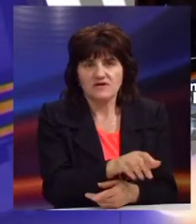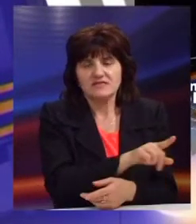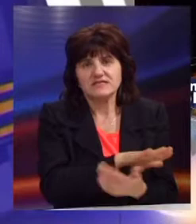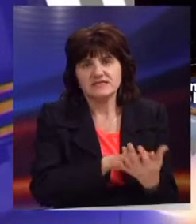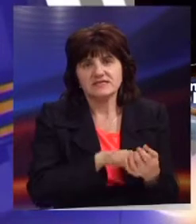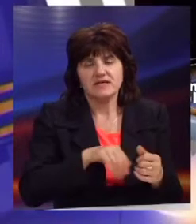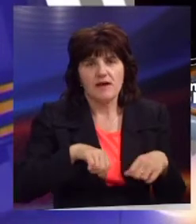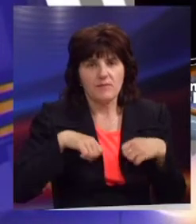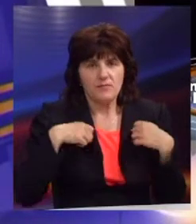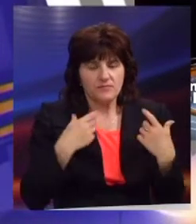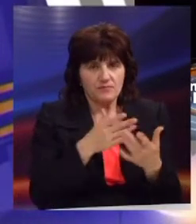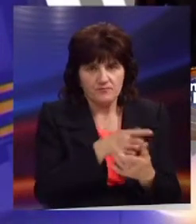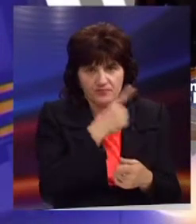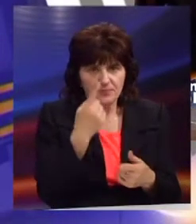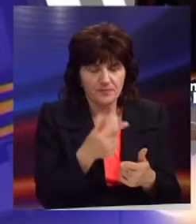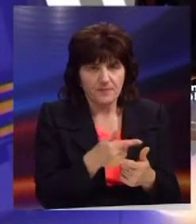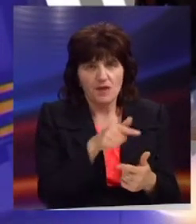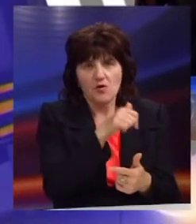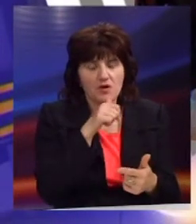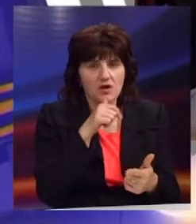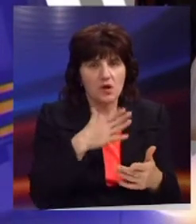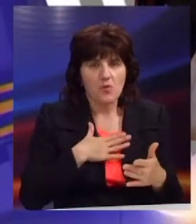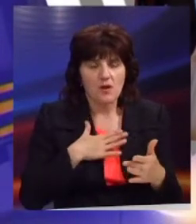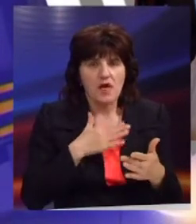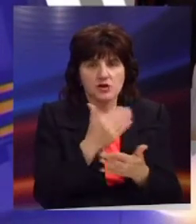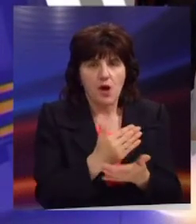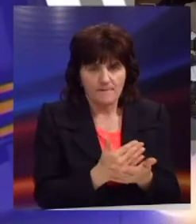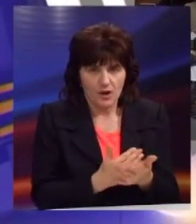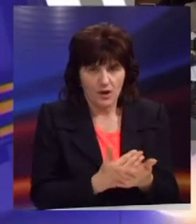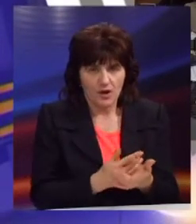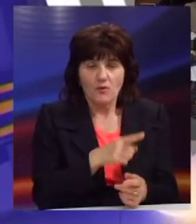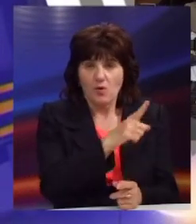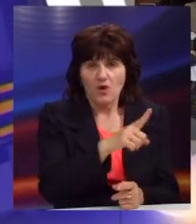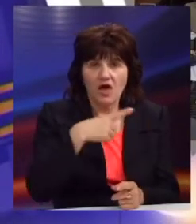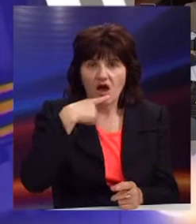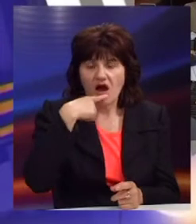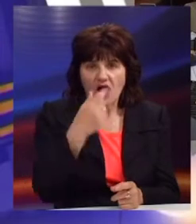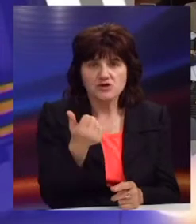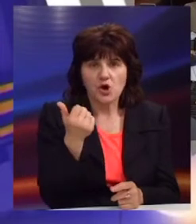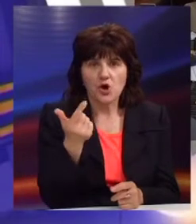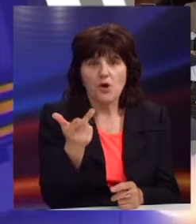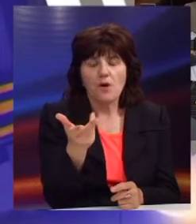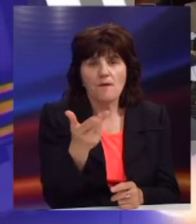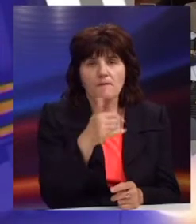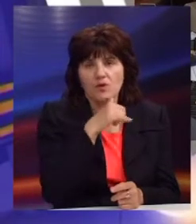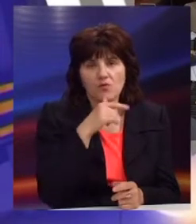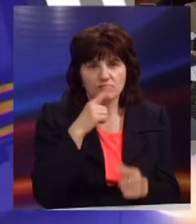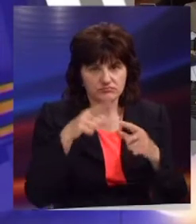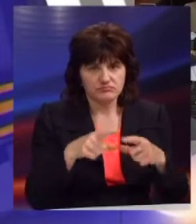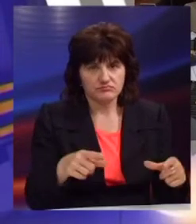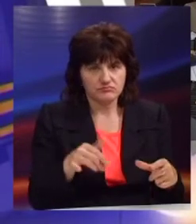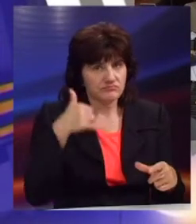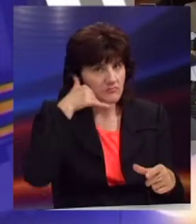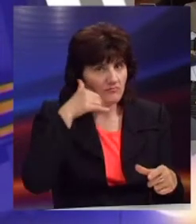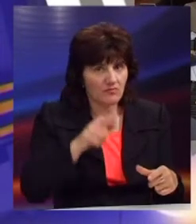Jueko. Od samog početka emitovanja radijskog programa, Anica je uz naš program. Kako sama kaže, broj Jueko radija joj se